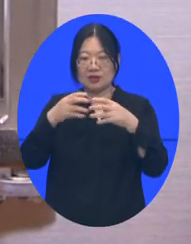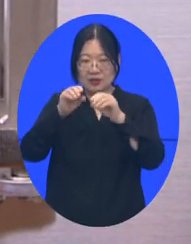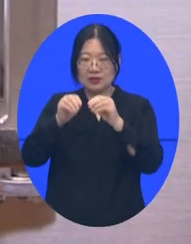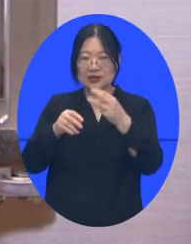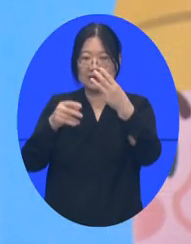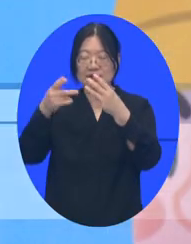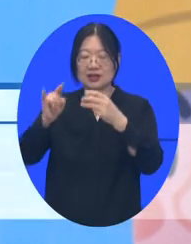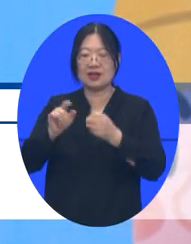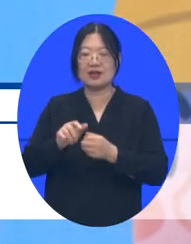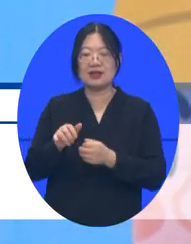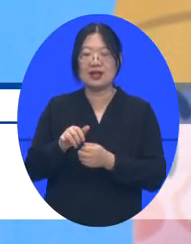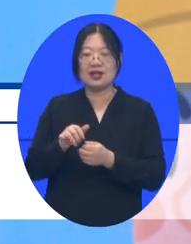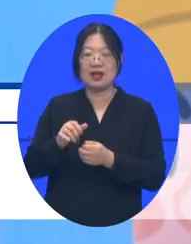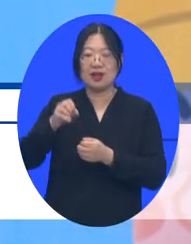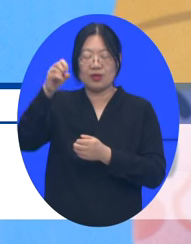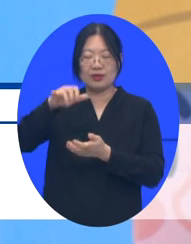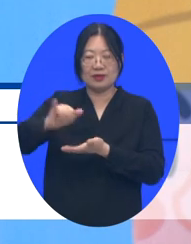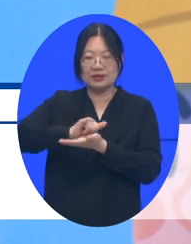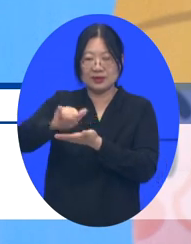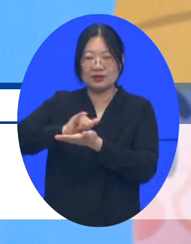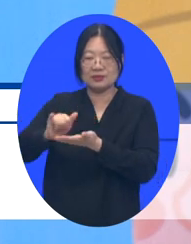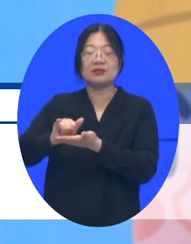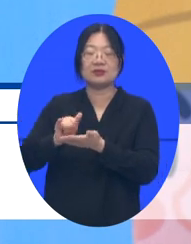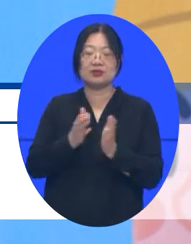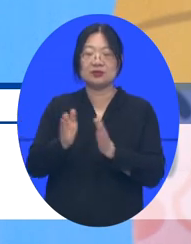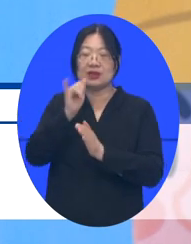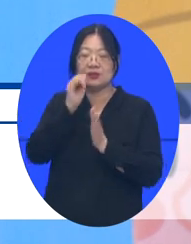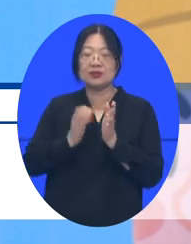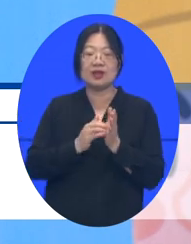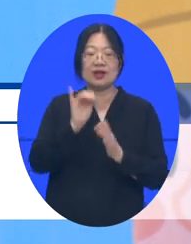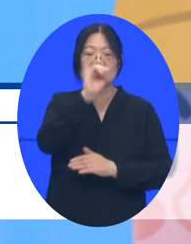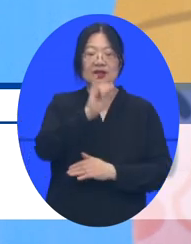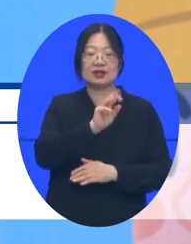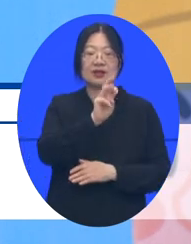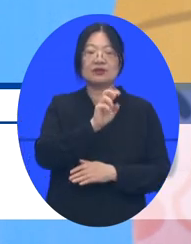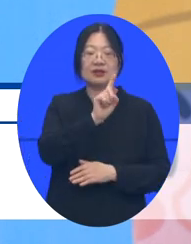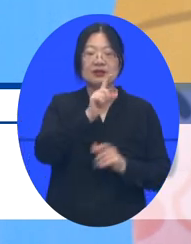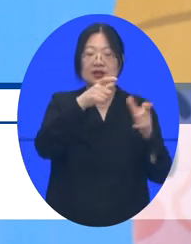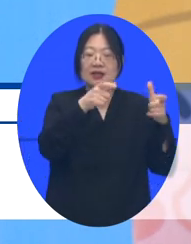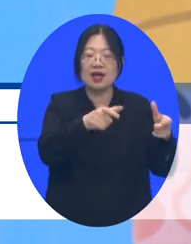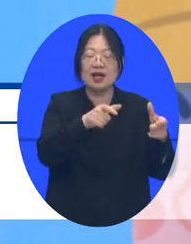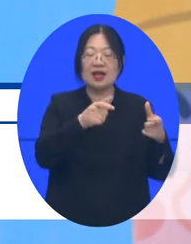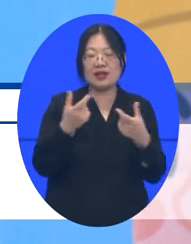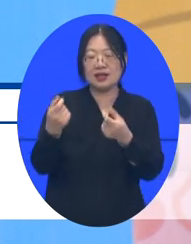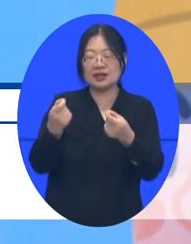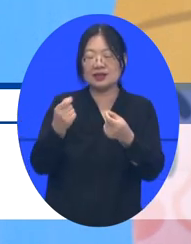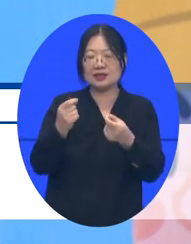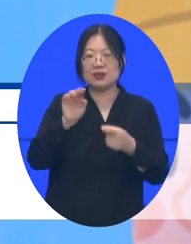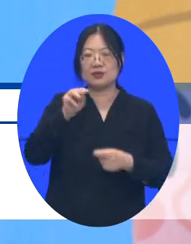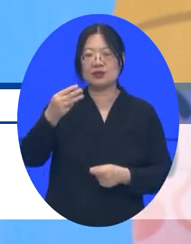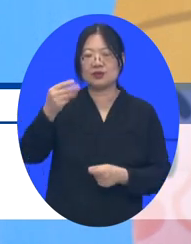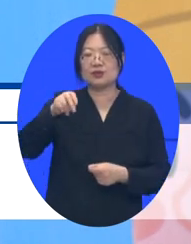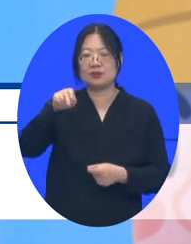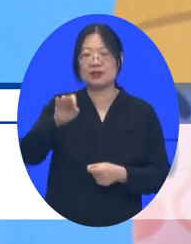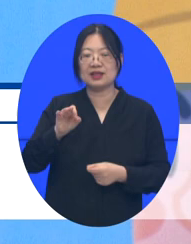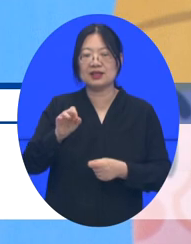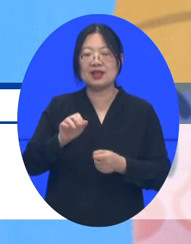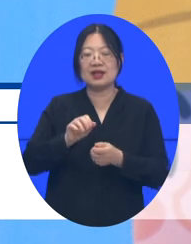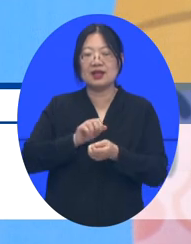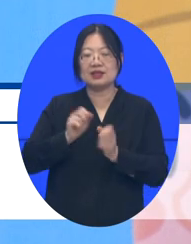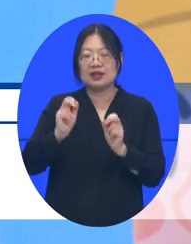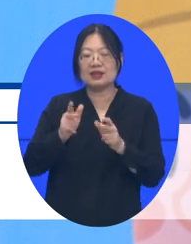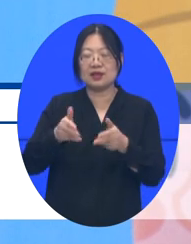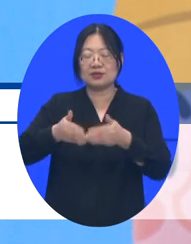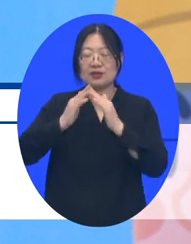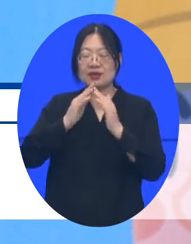갖췄습니다. 경기도 31개 시군 전역에 블루밍 세탁소가 만들어지기를 경기도에서는 기대를 하고